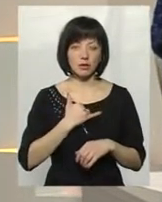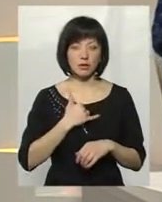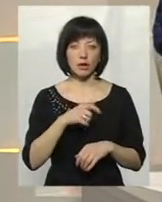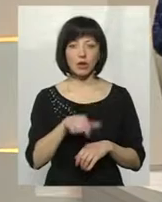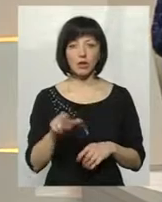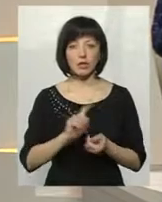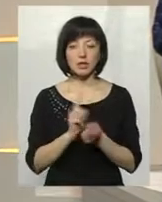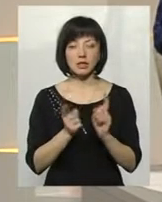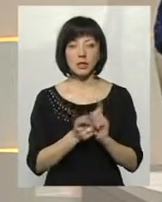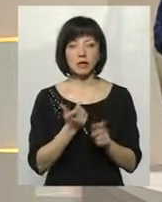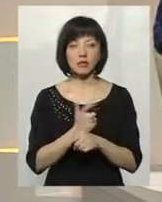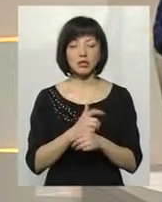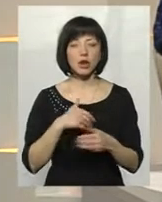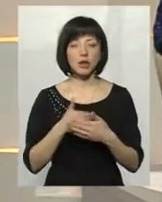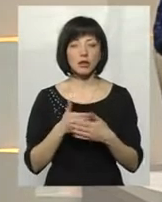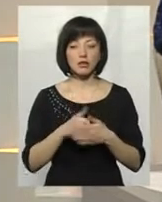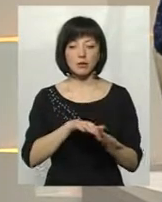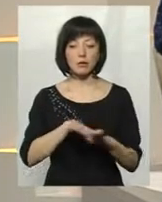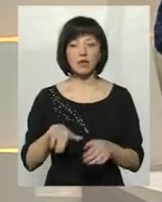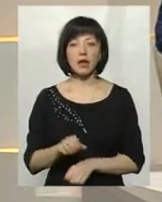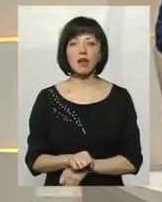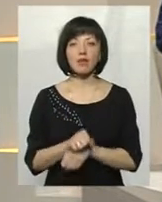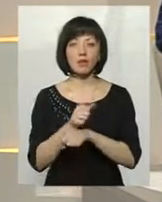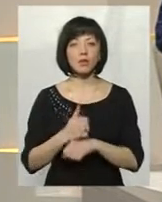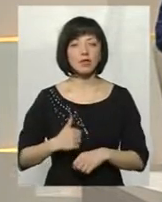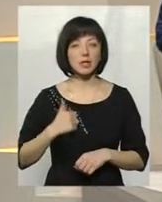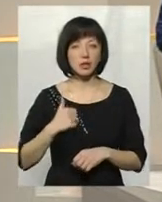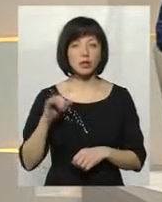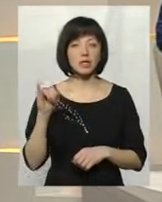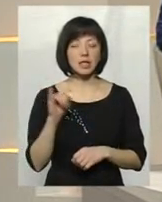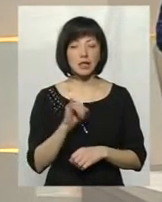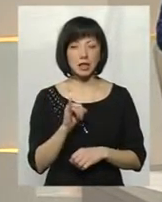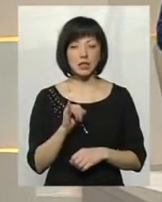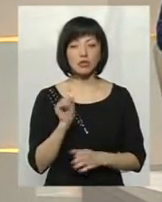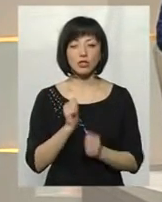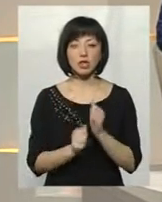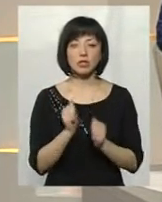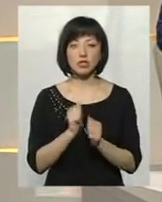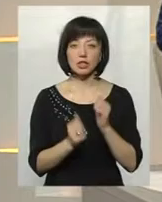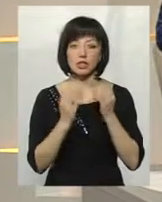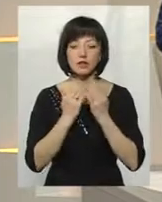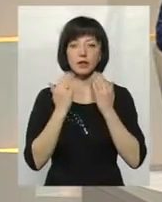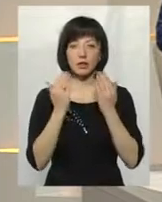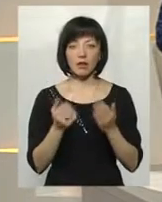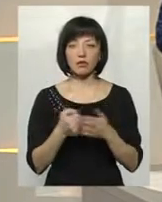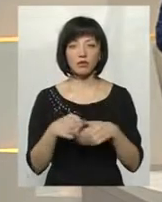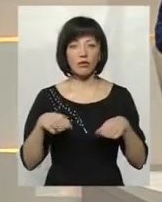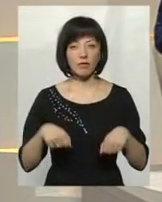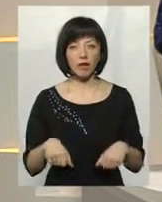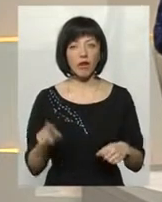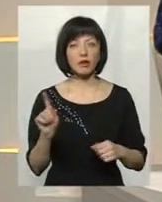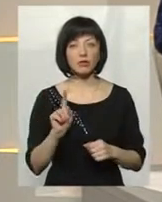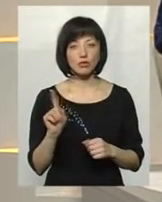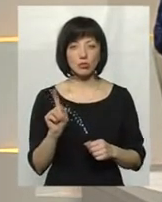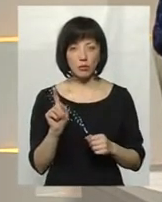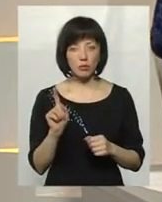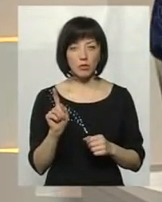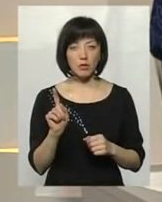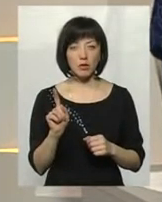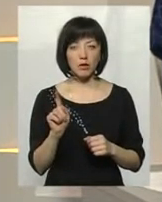люди стали більш активними після Революції Гідності і частіше звертаються до влади, аби